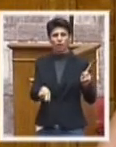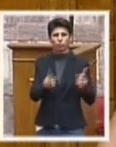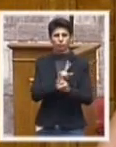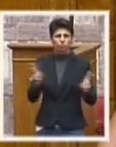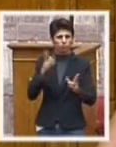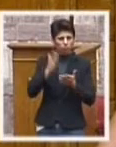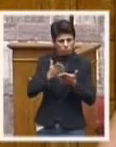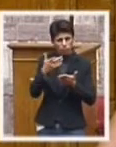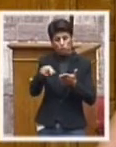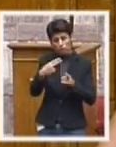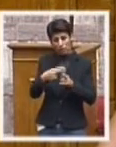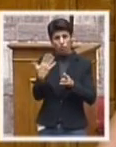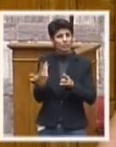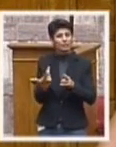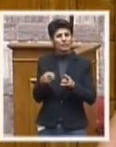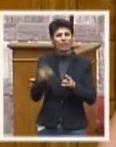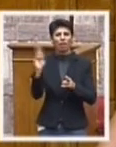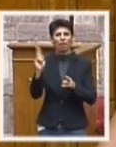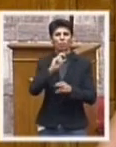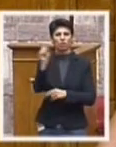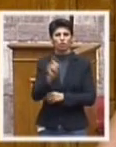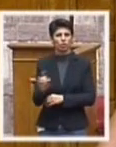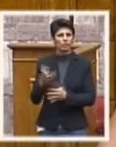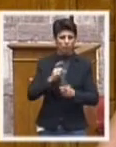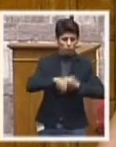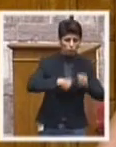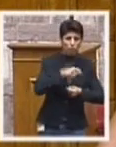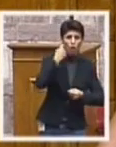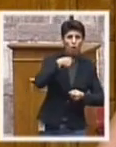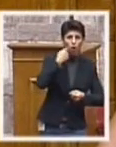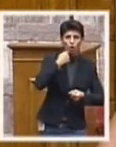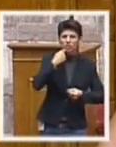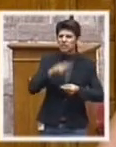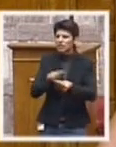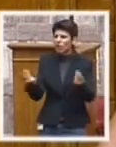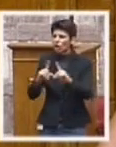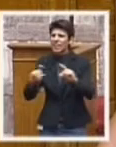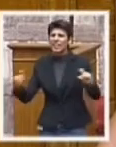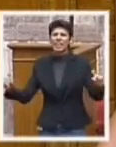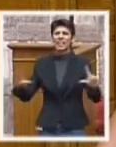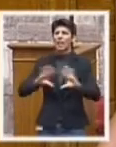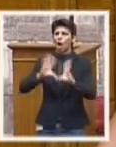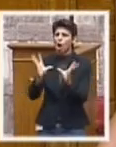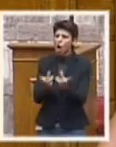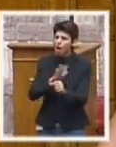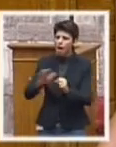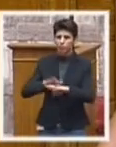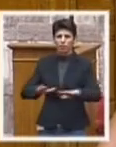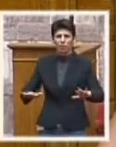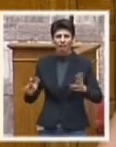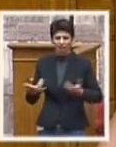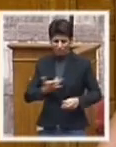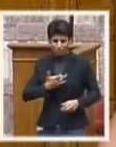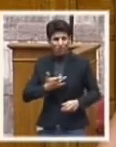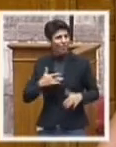την αλωτρίωση είναι η σύγχρονη ρυθμή ζωής και η προσπάθεια των γονέων για παροχή όλων των ελληνικών αγαθών στα παιδιά τους. Τι συμβαίνει όμως με τον